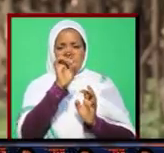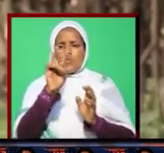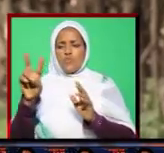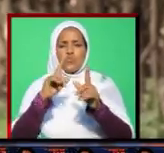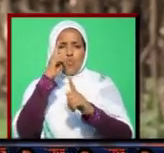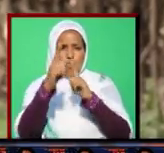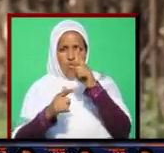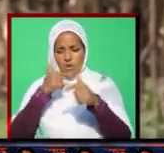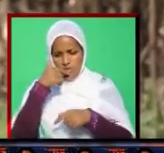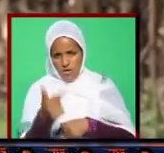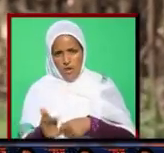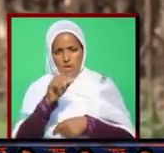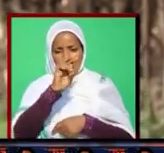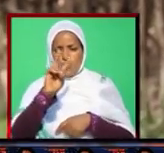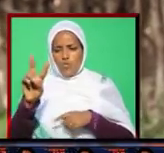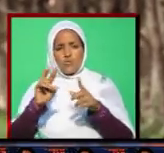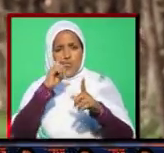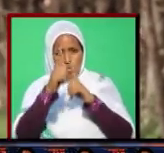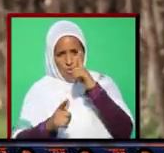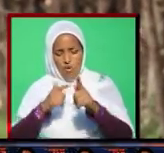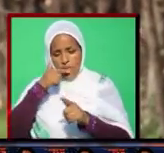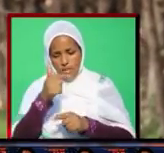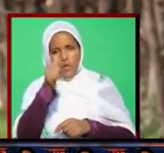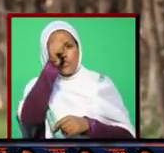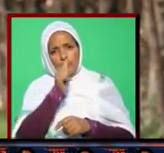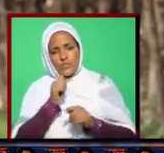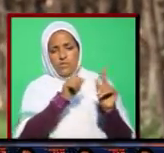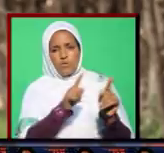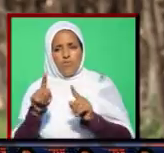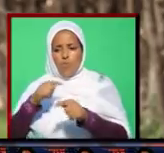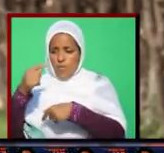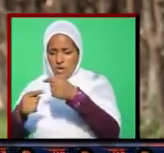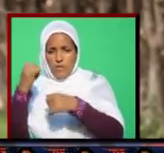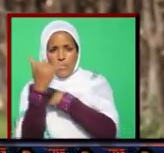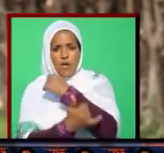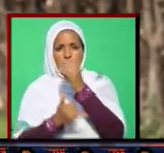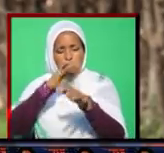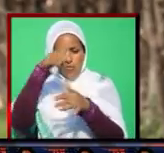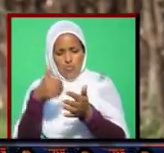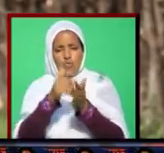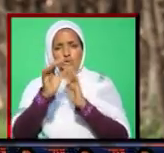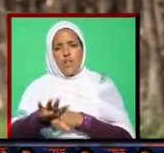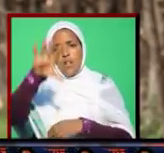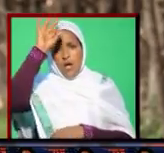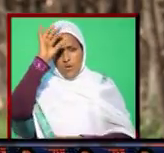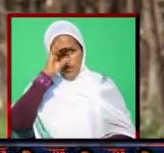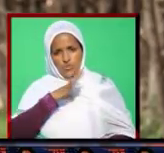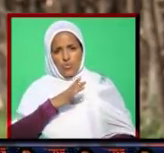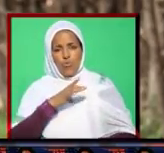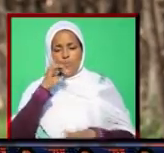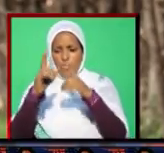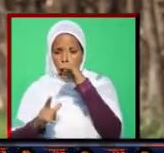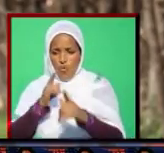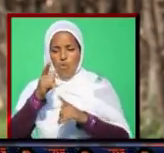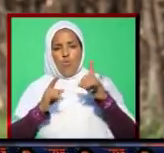እንደተናገረ በ72 ቋንቋ የመናገሩ ምስጢር ደግሞ በሄደበት አገር ሁሉ ላገኘው ሰው በየቋንቋው